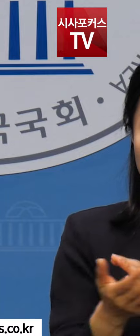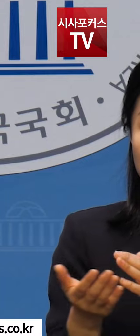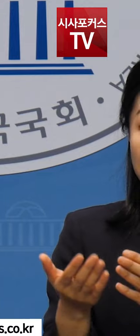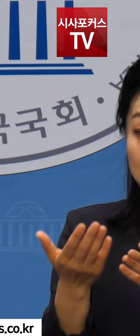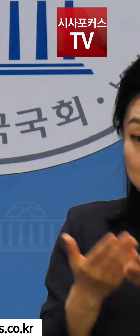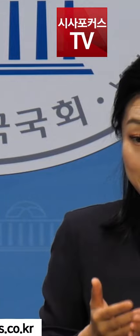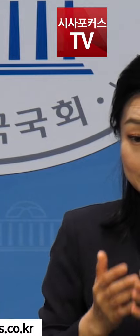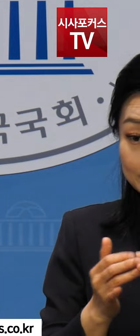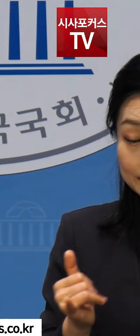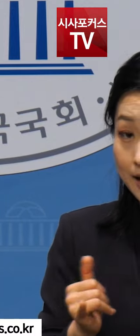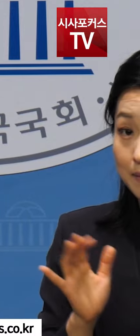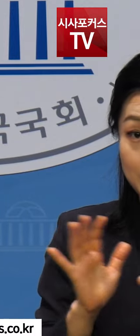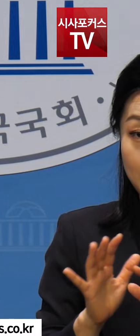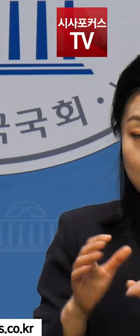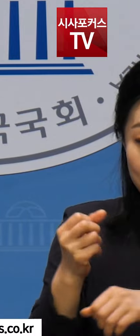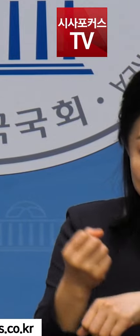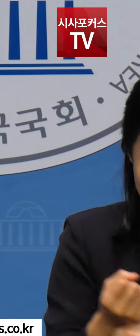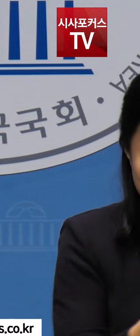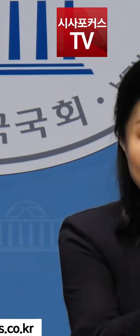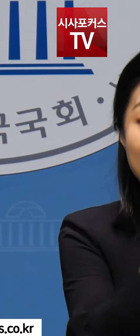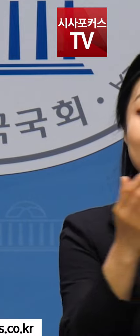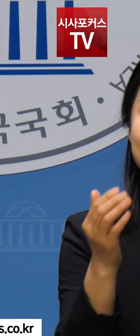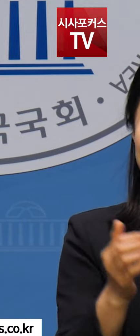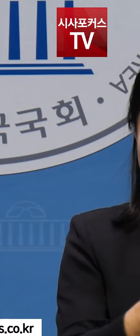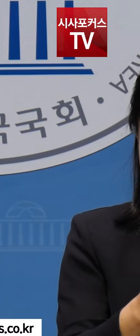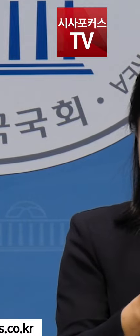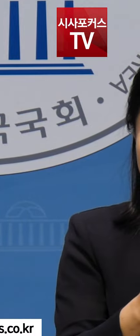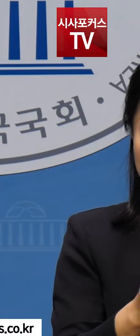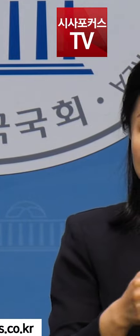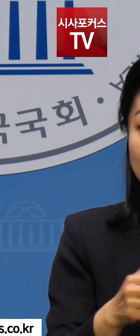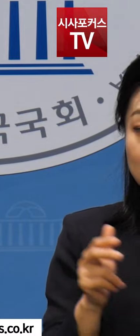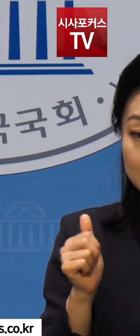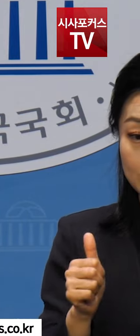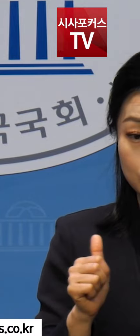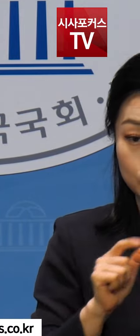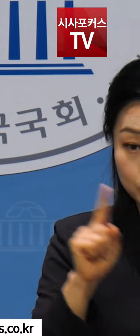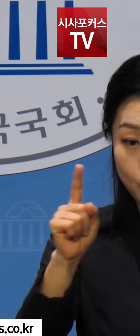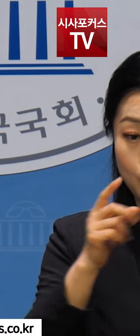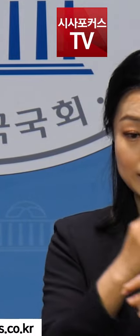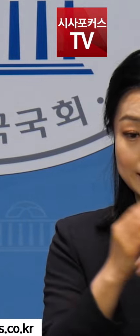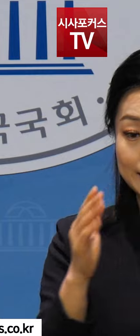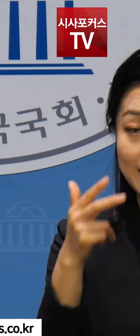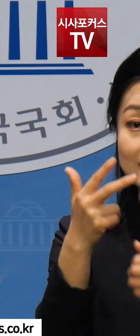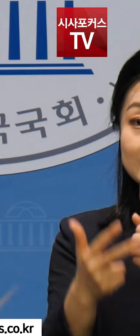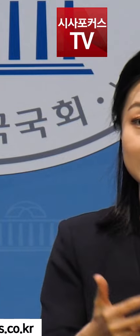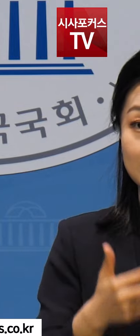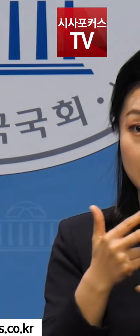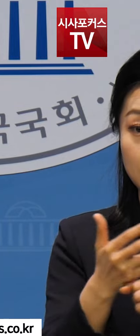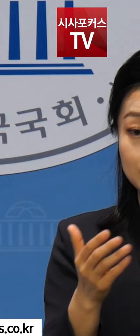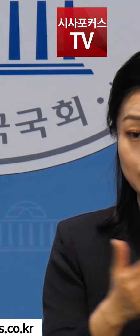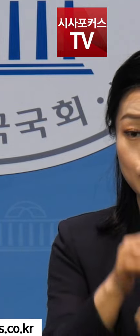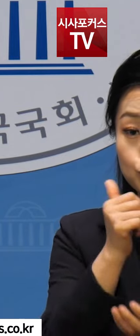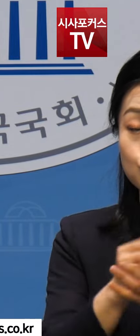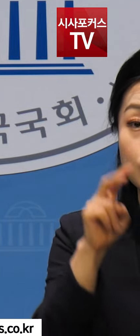그 지위가 변하면서 뇌물공여죄의 시효가 7년인 것을 감안하면 이 역시 무죄인